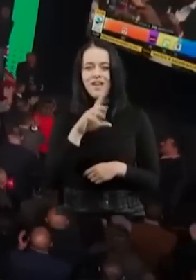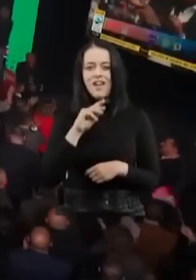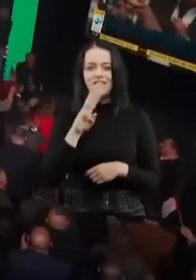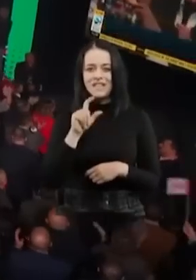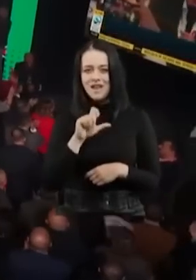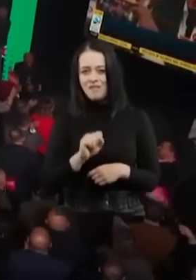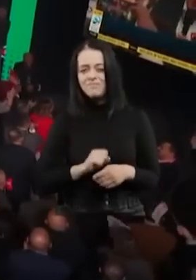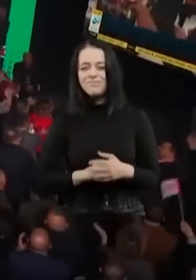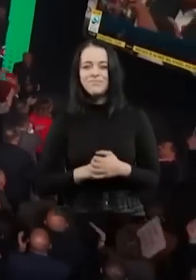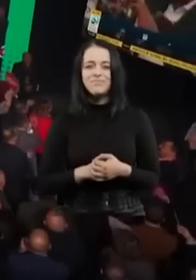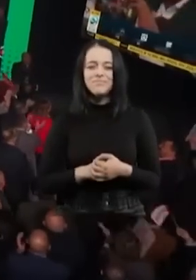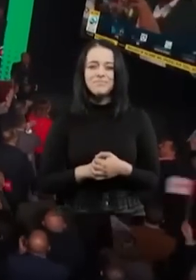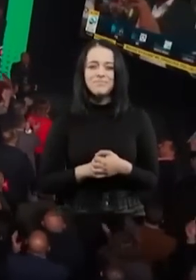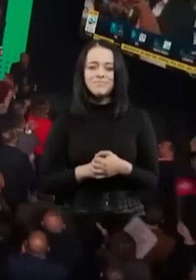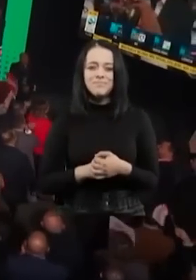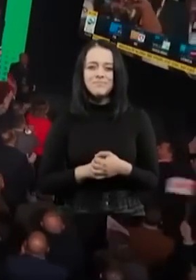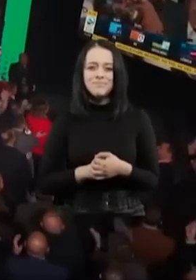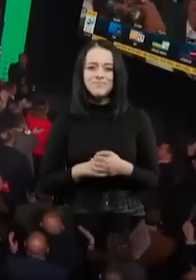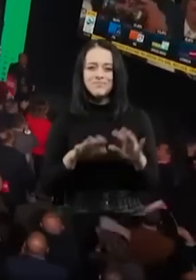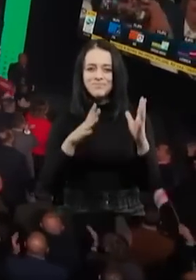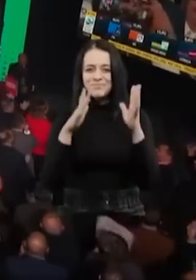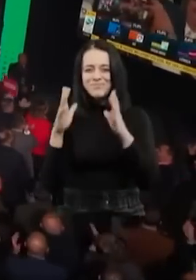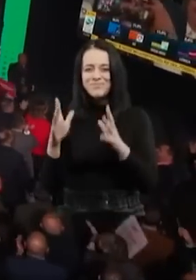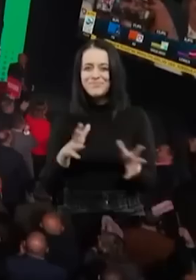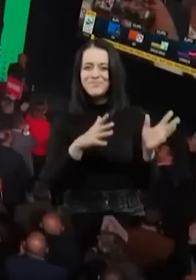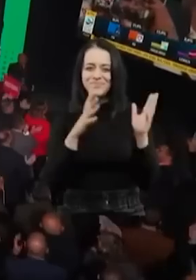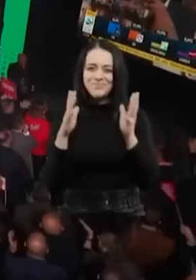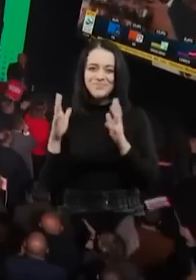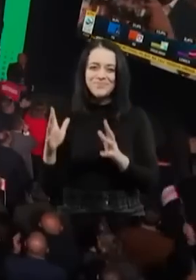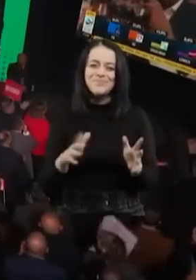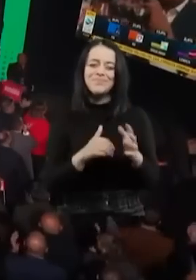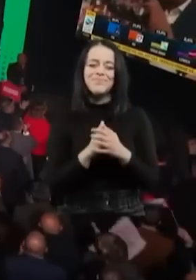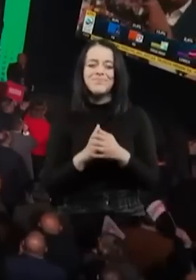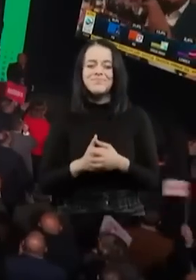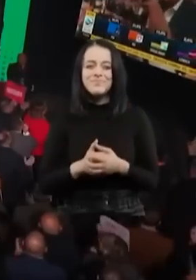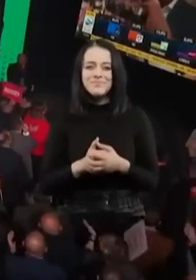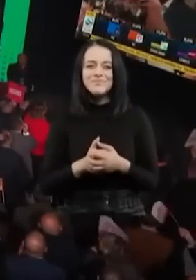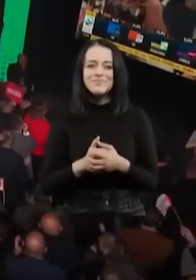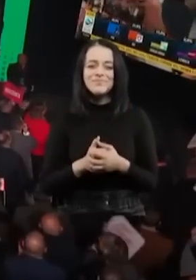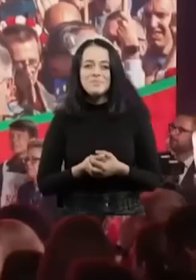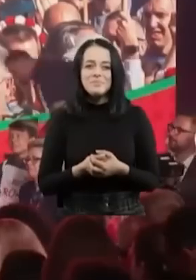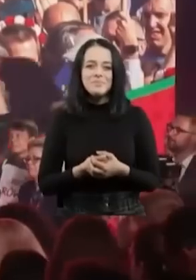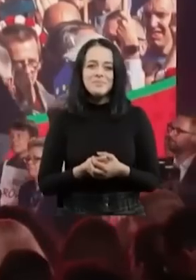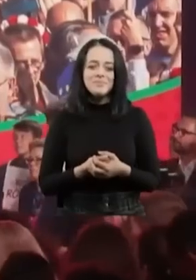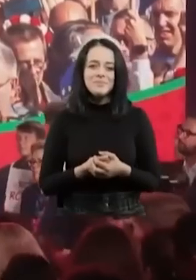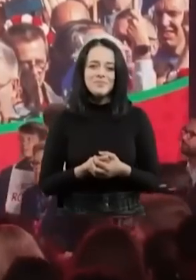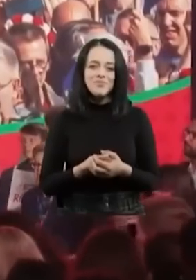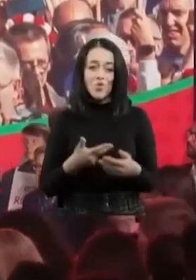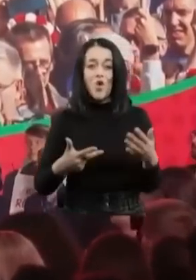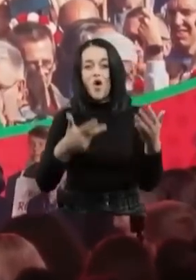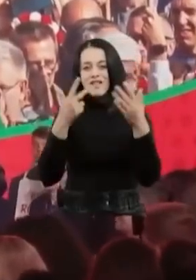Polsce, zarówno światopoglądową, jak i coraz bardziej gospodarczą, jest Platforma